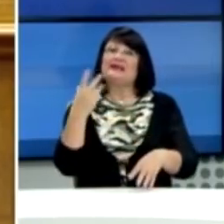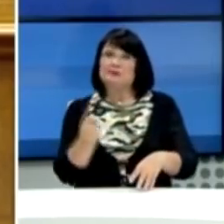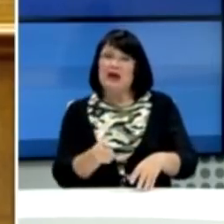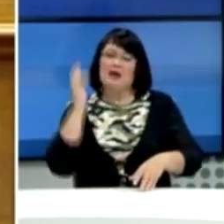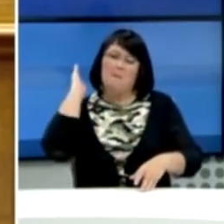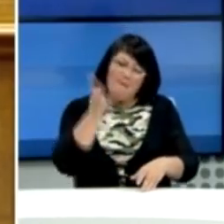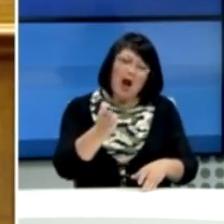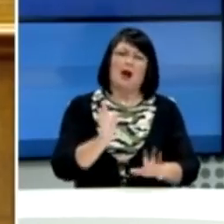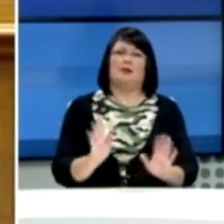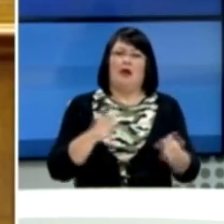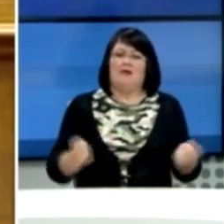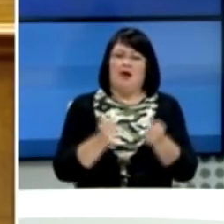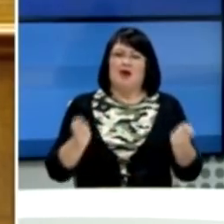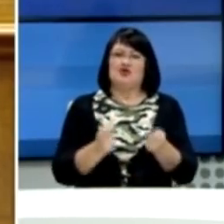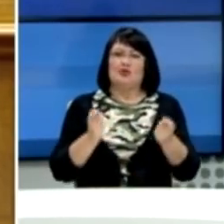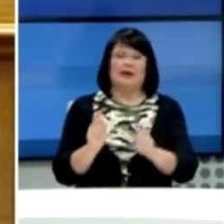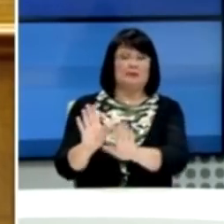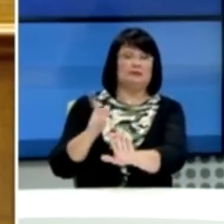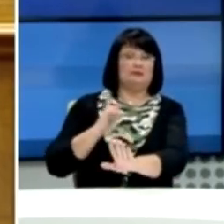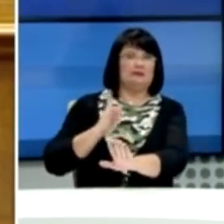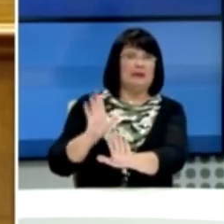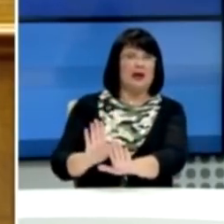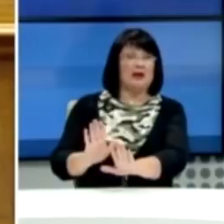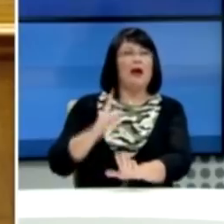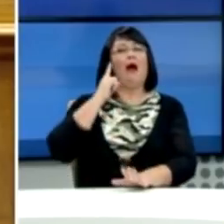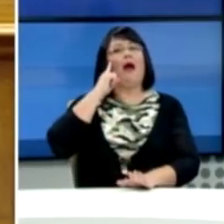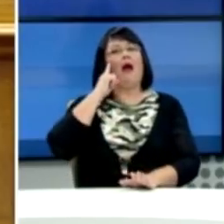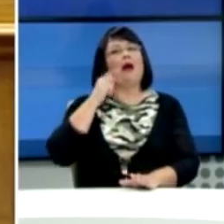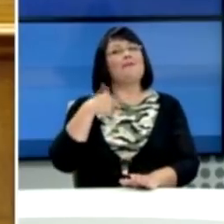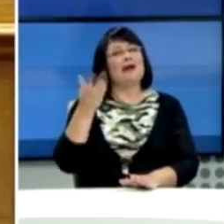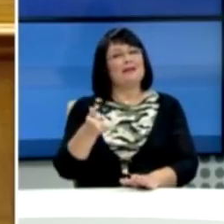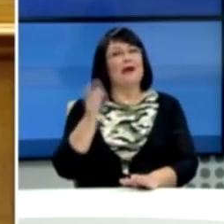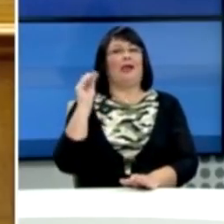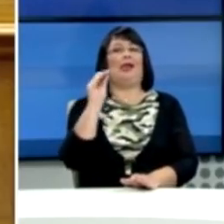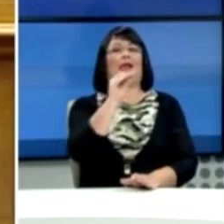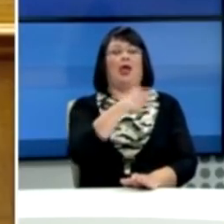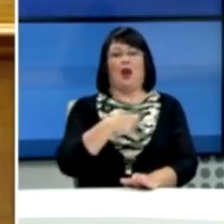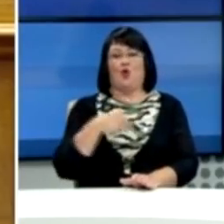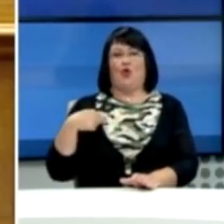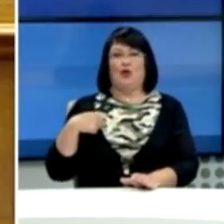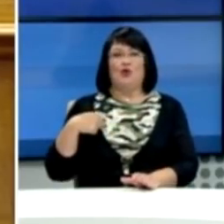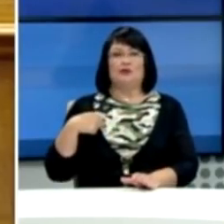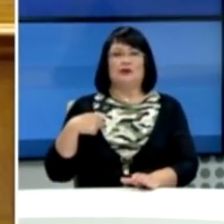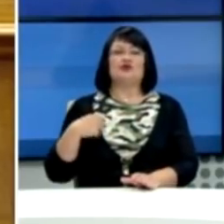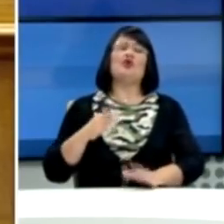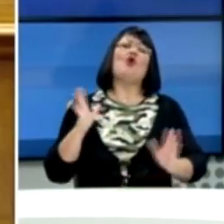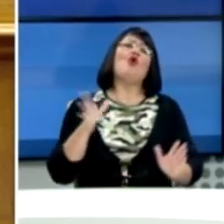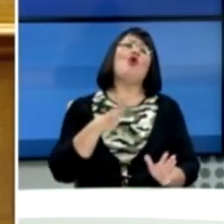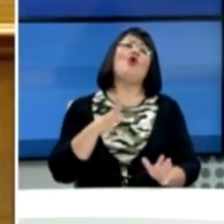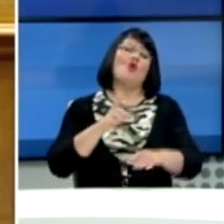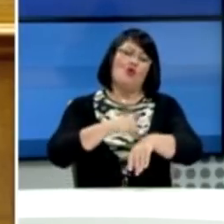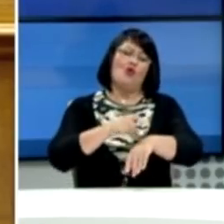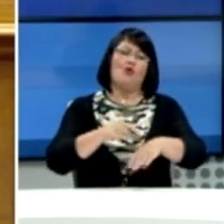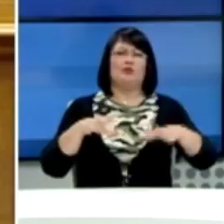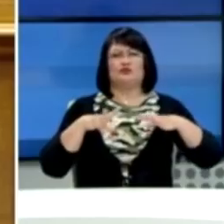βέβαια, βάζοντας τους εργαζόμενους στο ψυγείο για να τους χρησιμοποιούν οι μεγαλοεργοδότες όποτε και